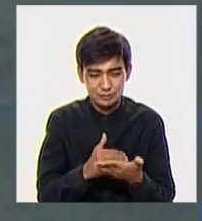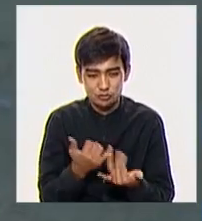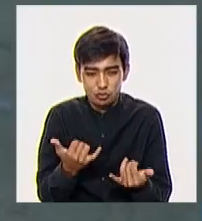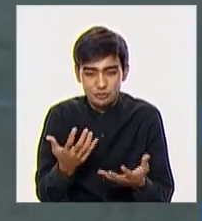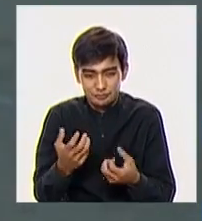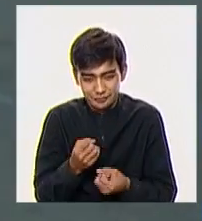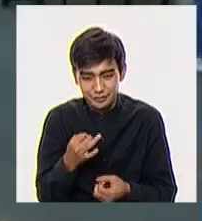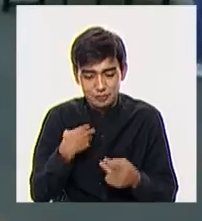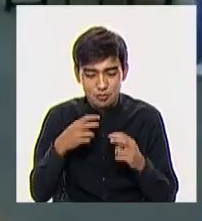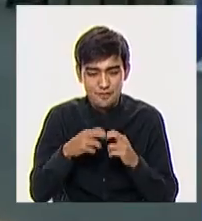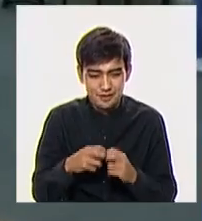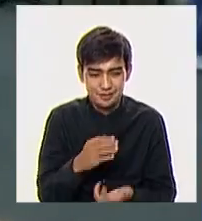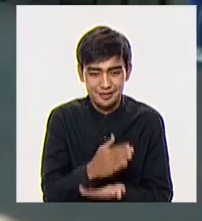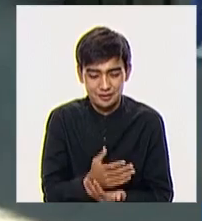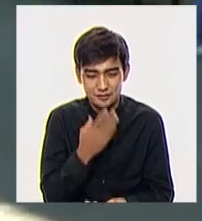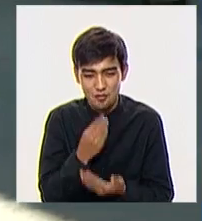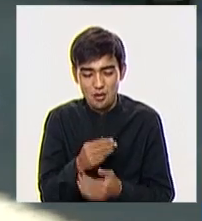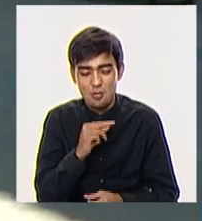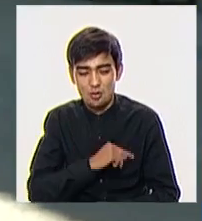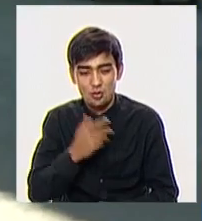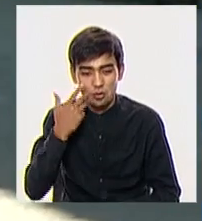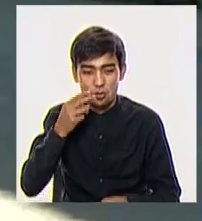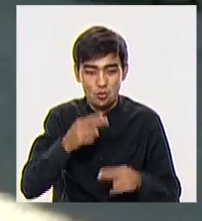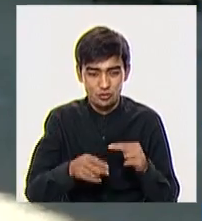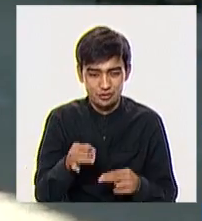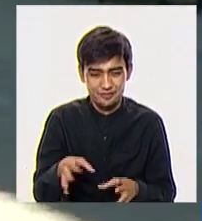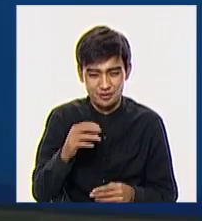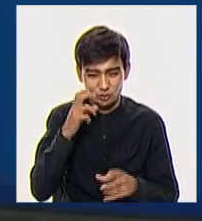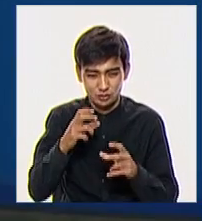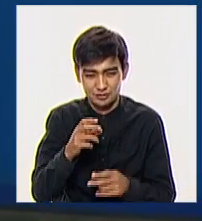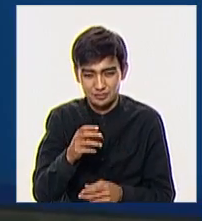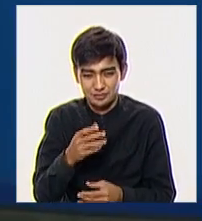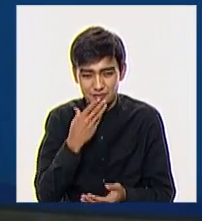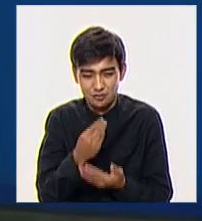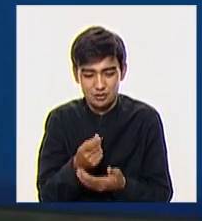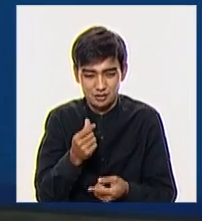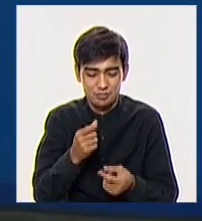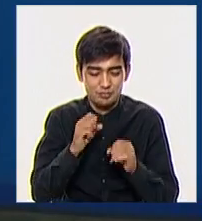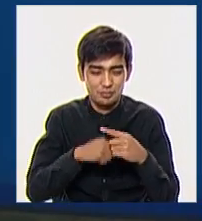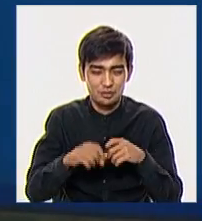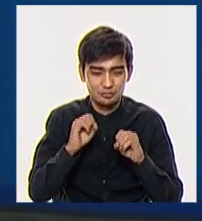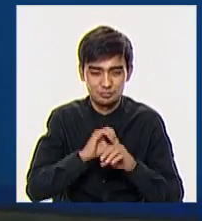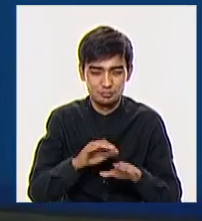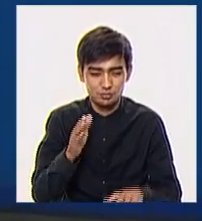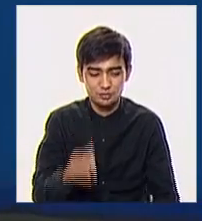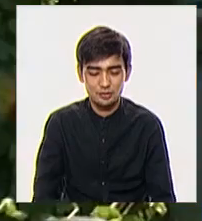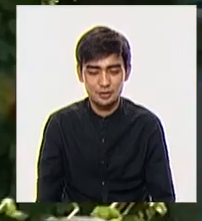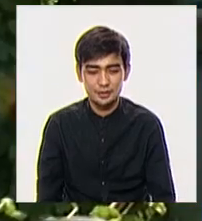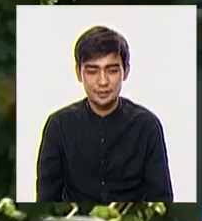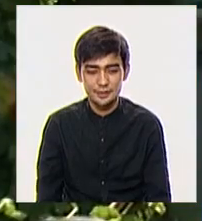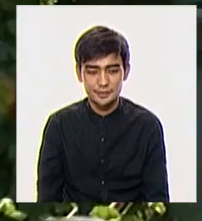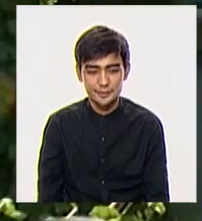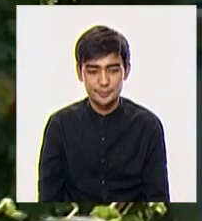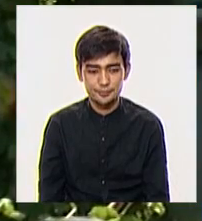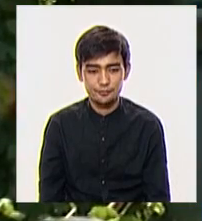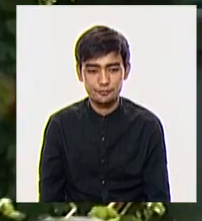тексеріп жатырмыз дейді. Айтуларынша, тиісті жұмыстар біткен соң барлық студенттің шәкіртақысы төленеді. Нұрболат Жаңабекұлы, Дәулетбай Нұрмахан,